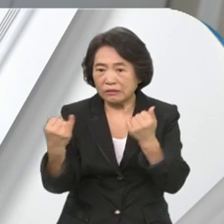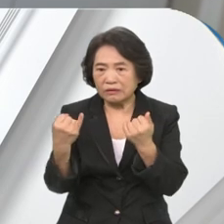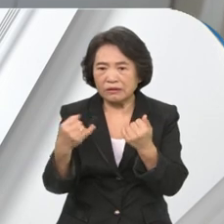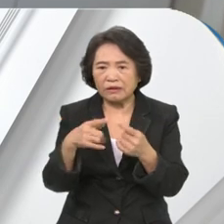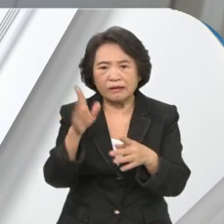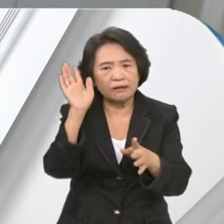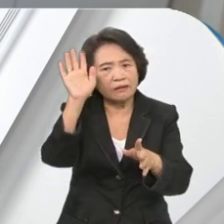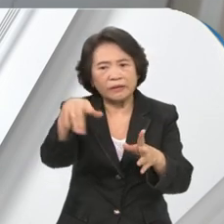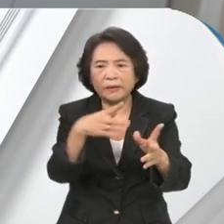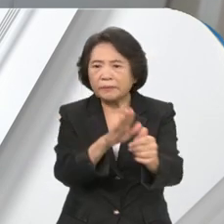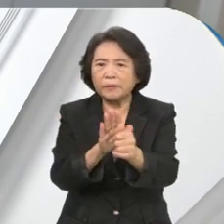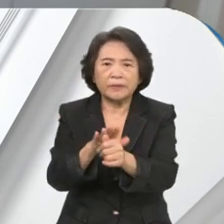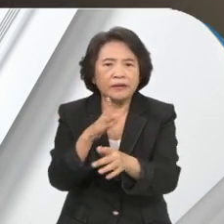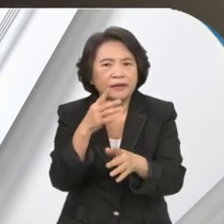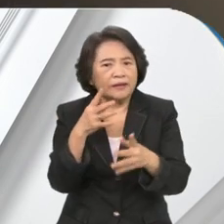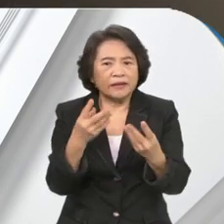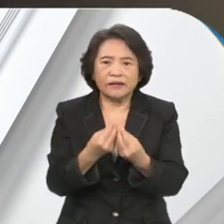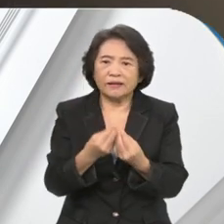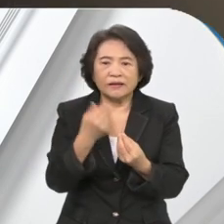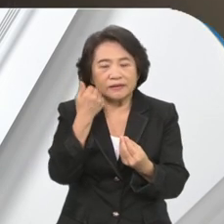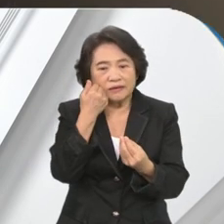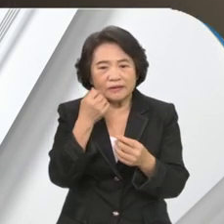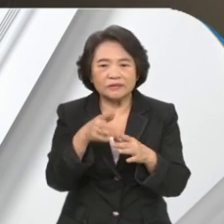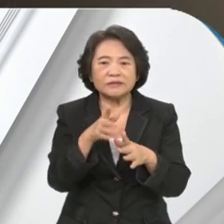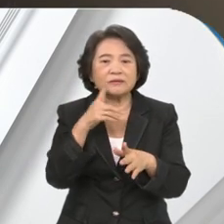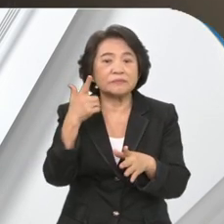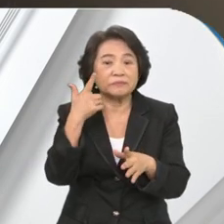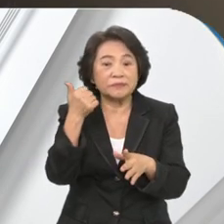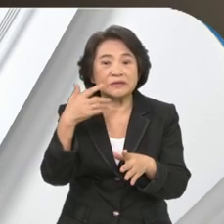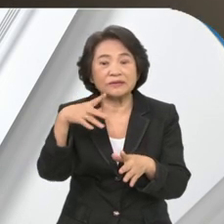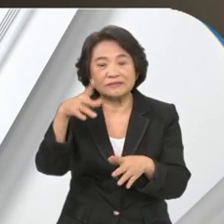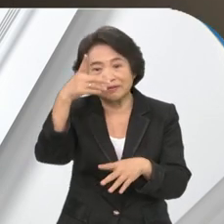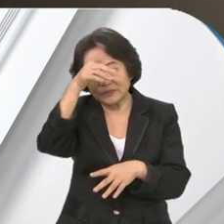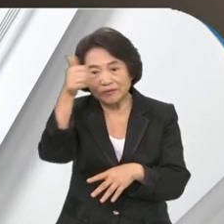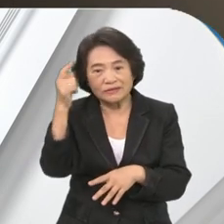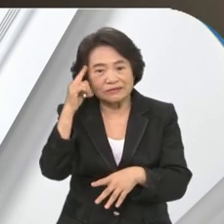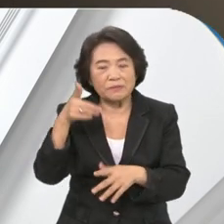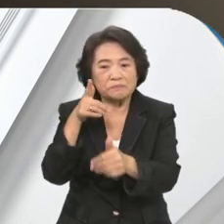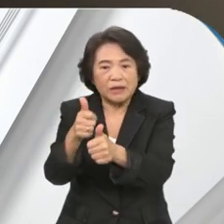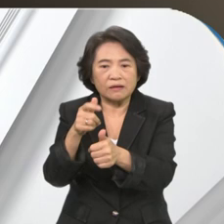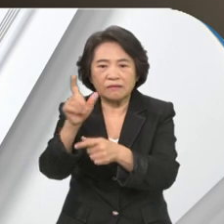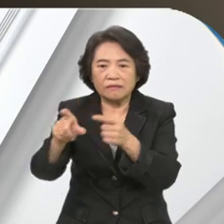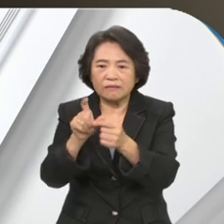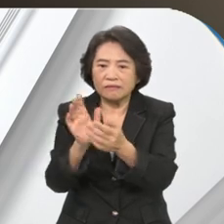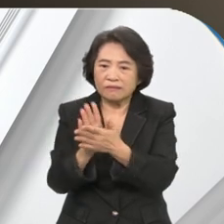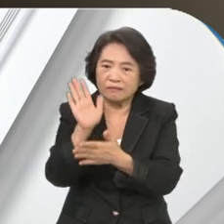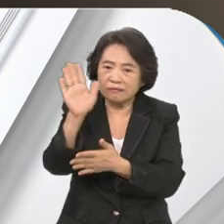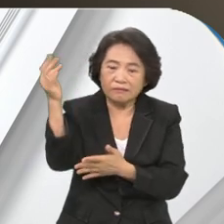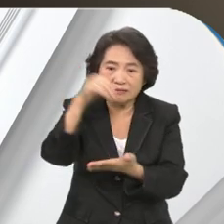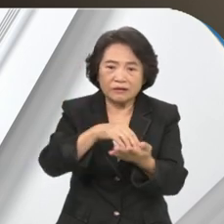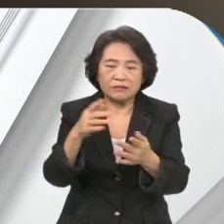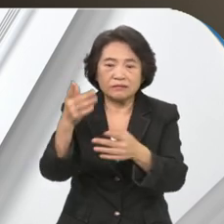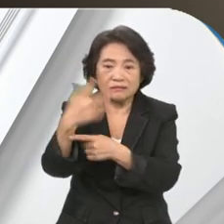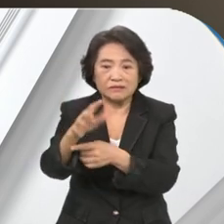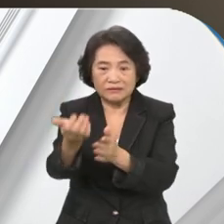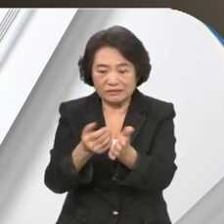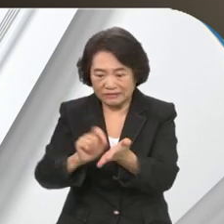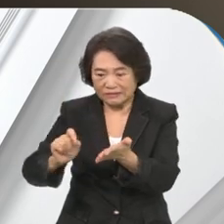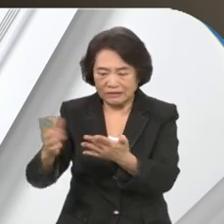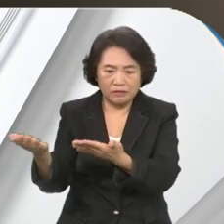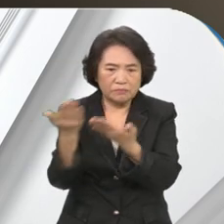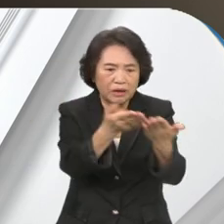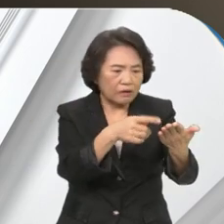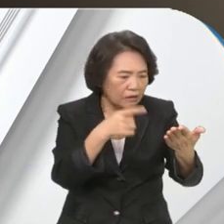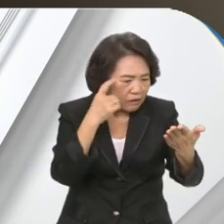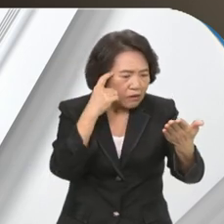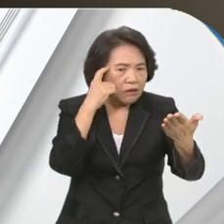问谁怜。 养猪阿爸王宪忠本人从业60年过后，能搞到伊苏杭的秘书，